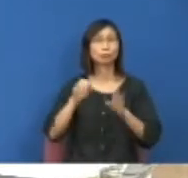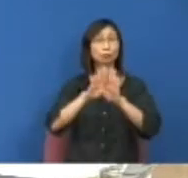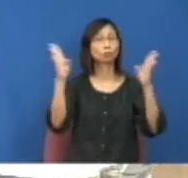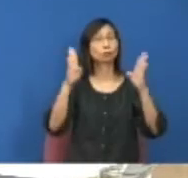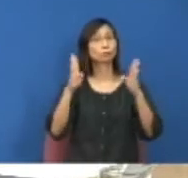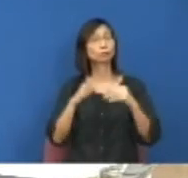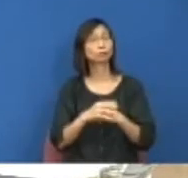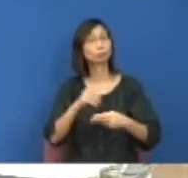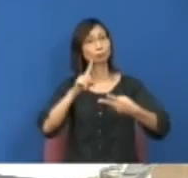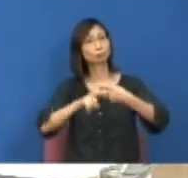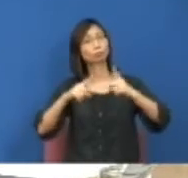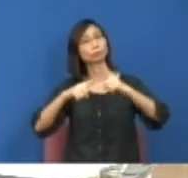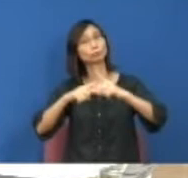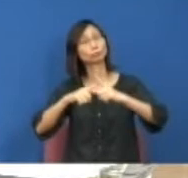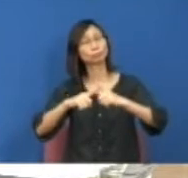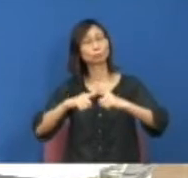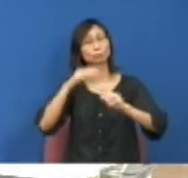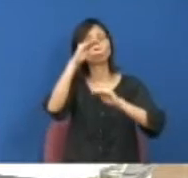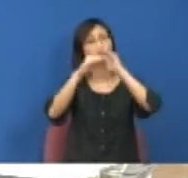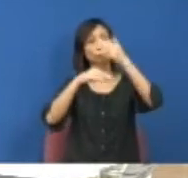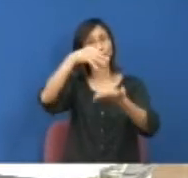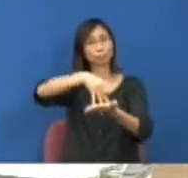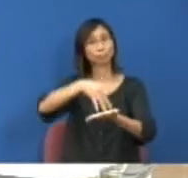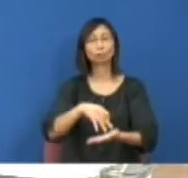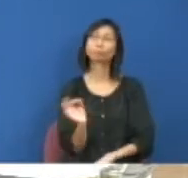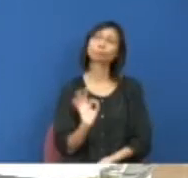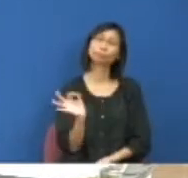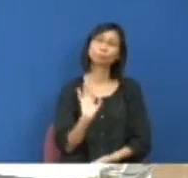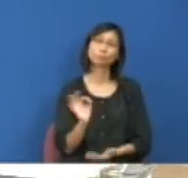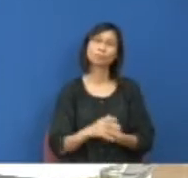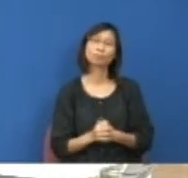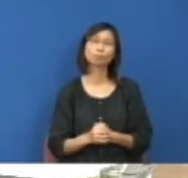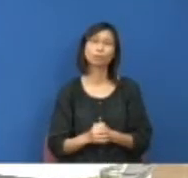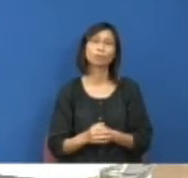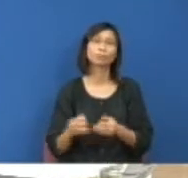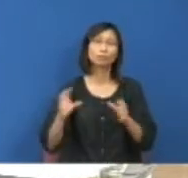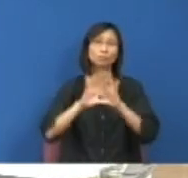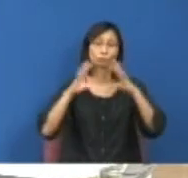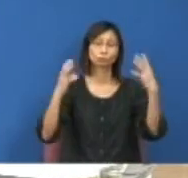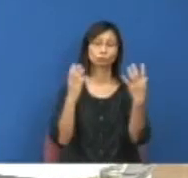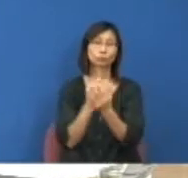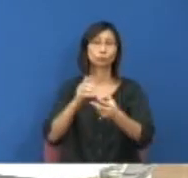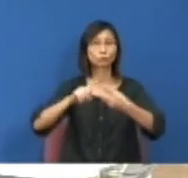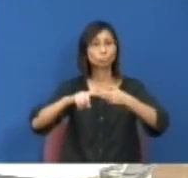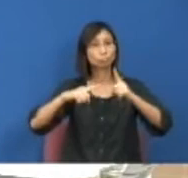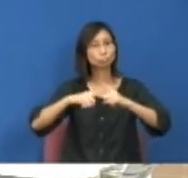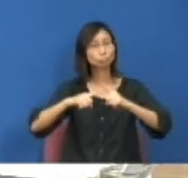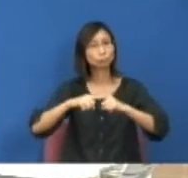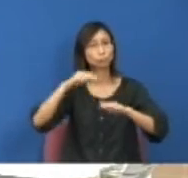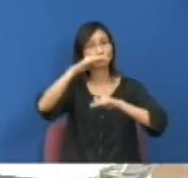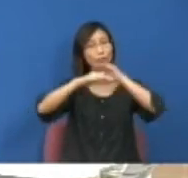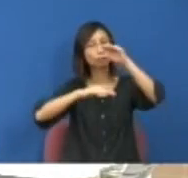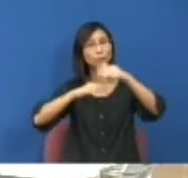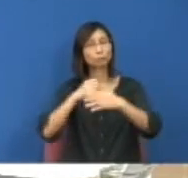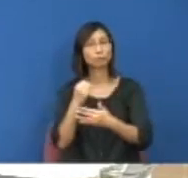參加，同埋係組織一個工人階級的大軍咧，係去繼續抗爭啊，或者係